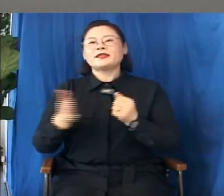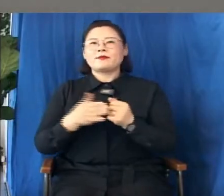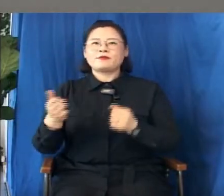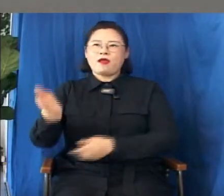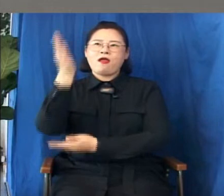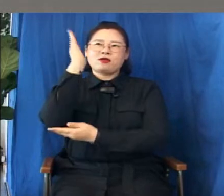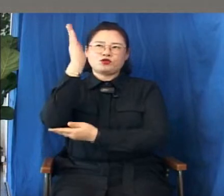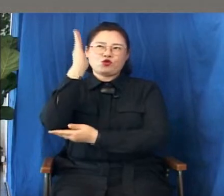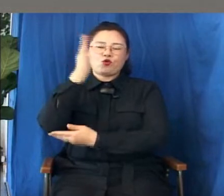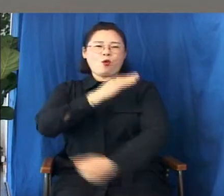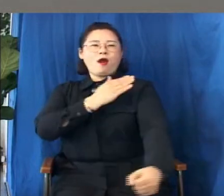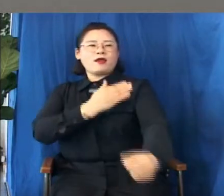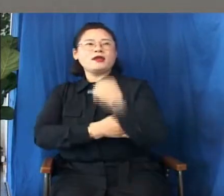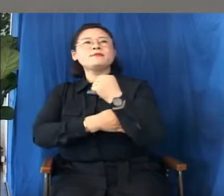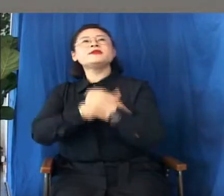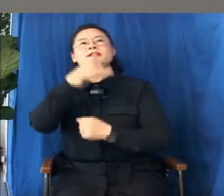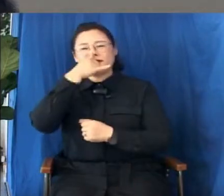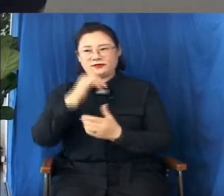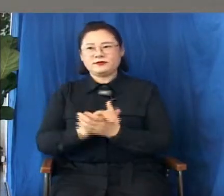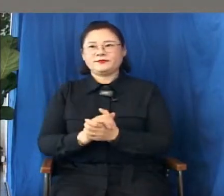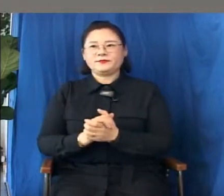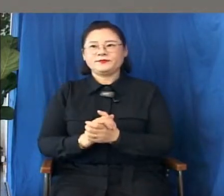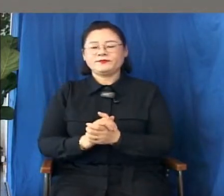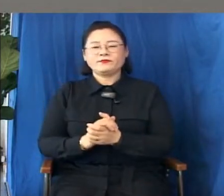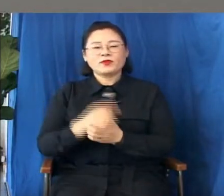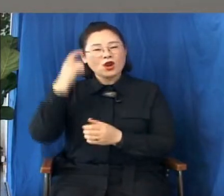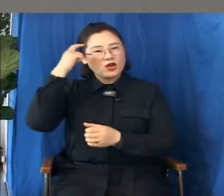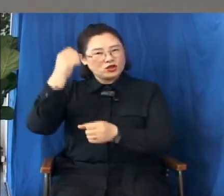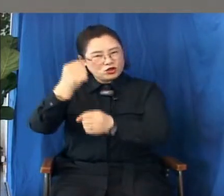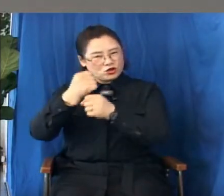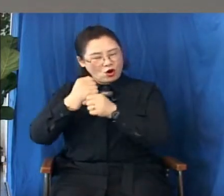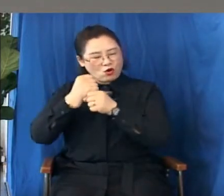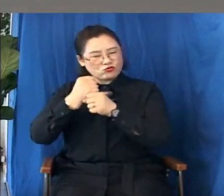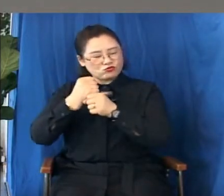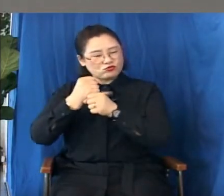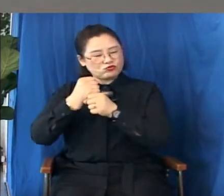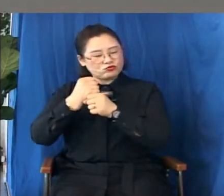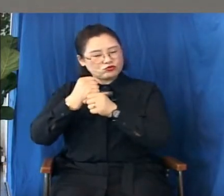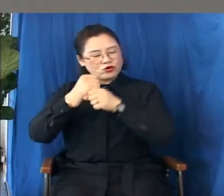이름을 치고 들어가면 그 연구 자료 가운데 누가 나오냐면